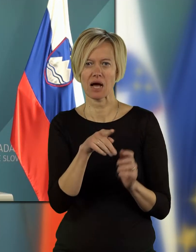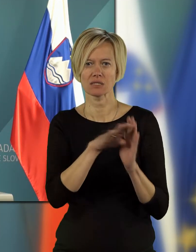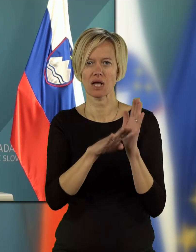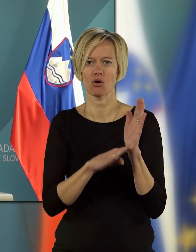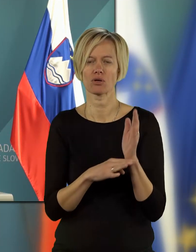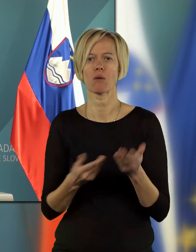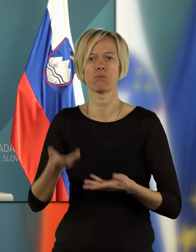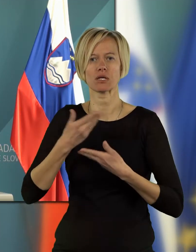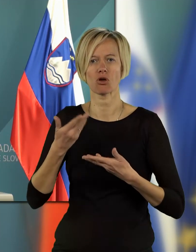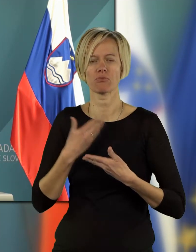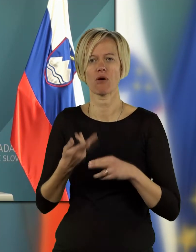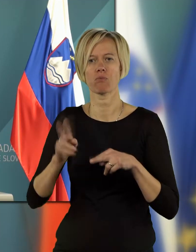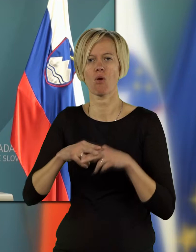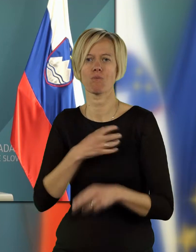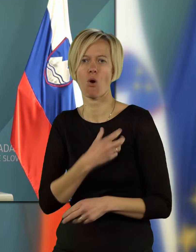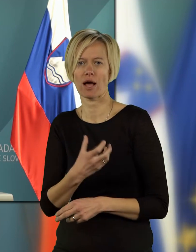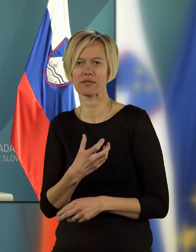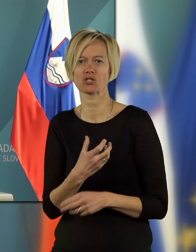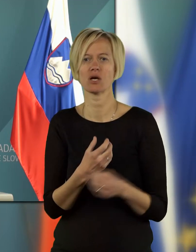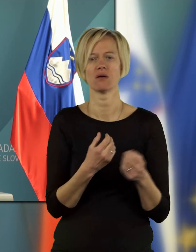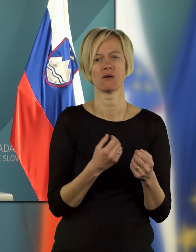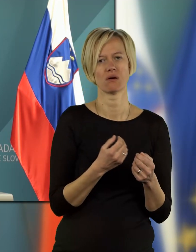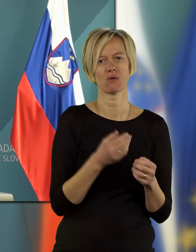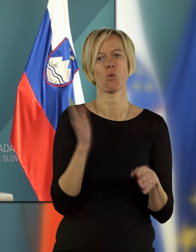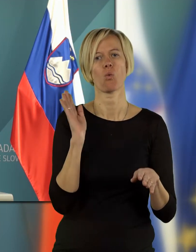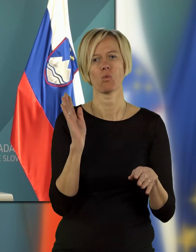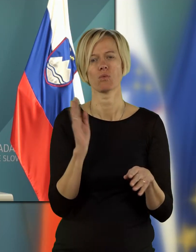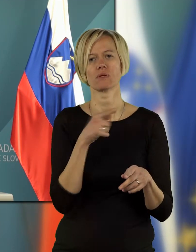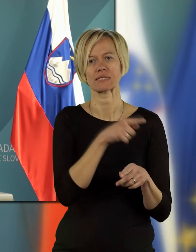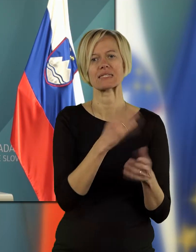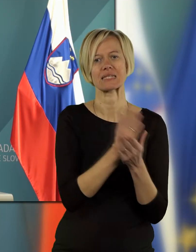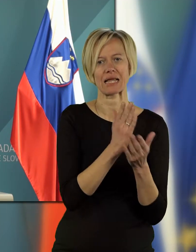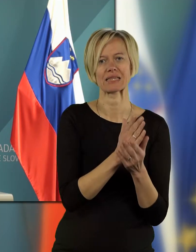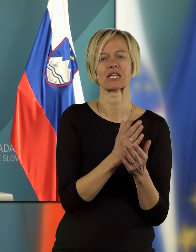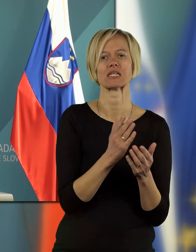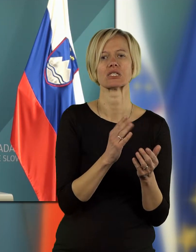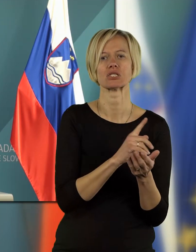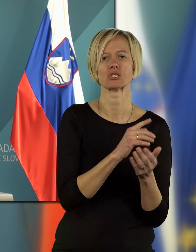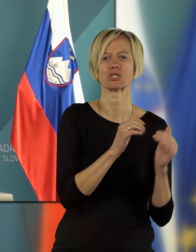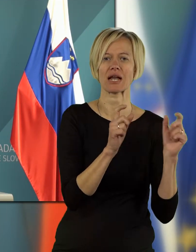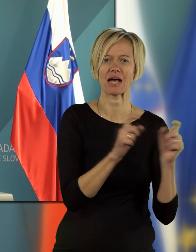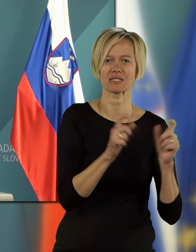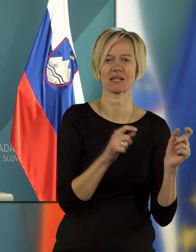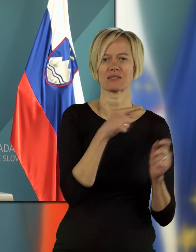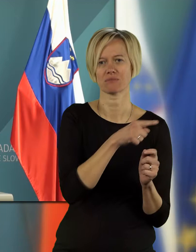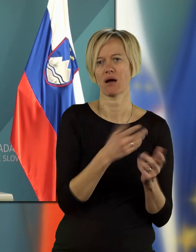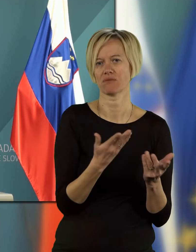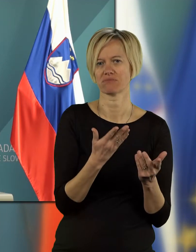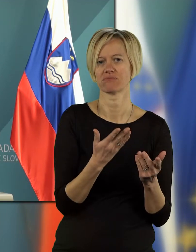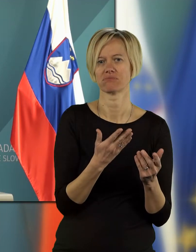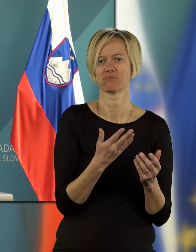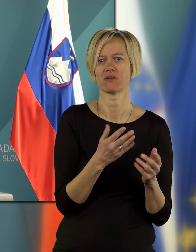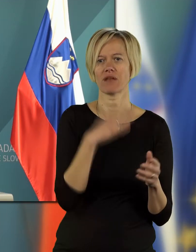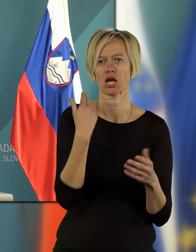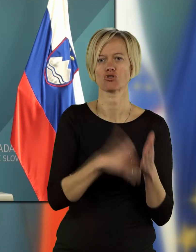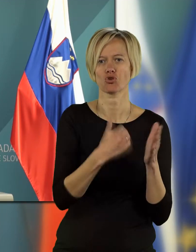zakona pridobivajo bogatejši, medtem ko pa zelo močno udari srednji sloj, to se pravi tisti, ki imajo